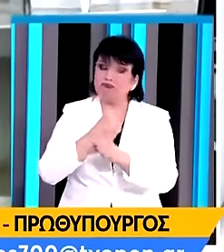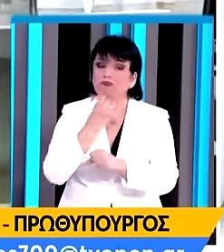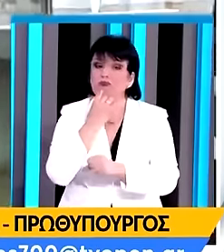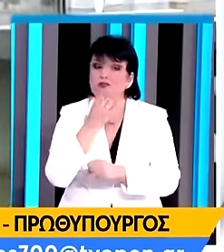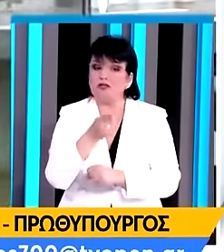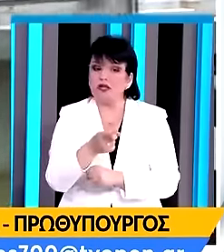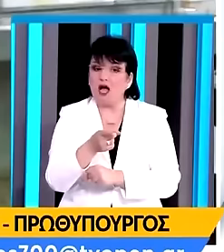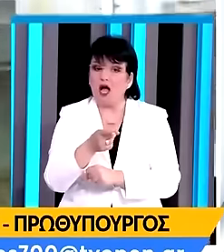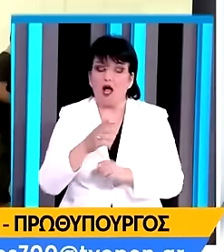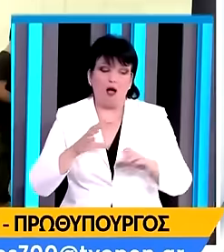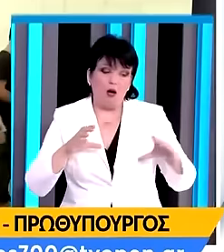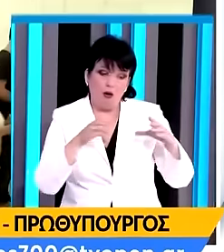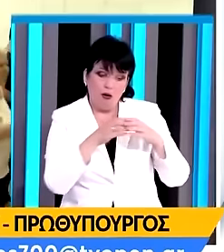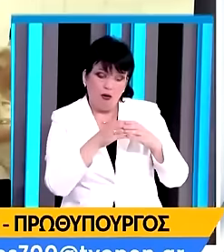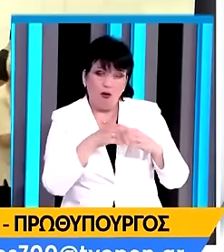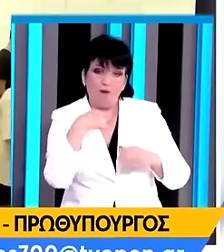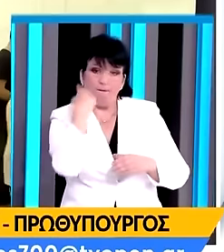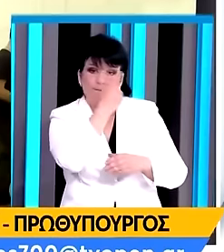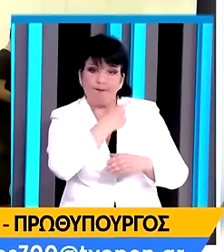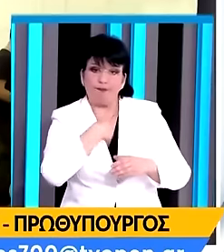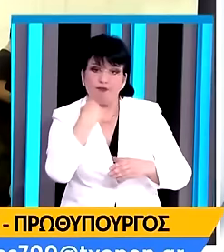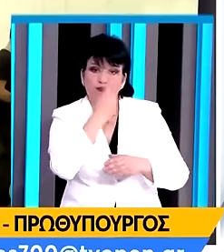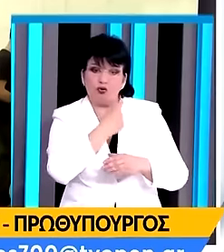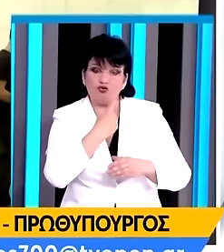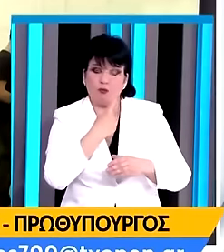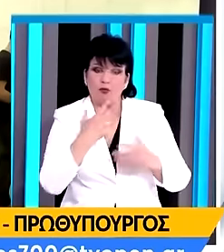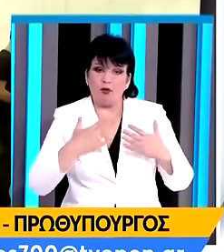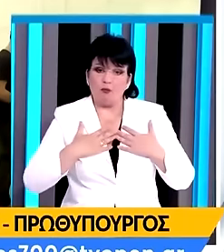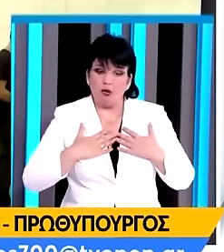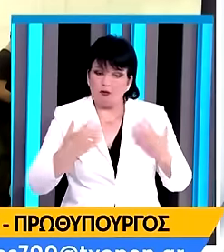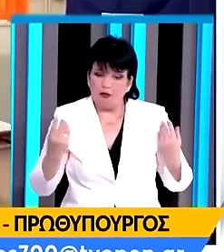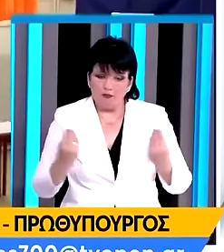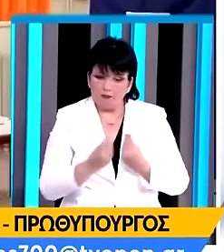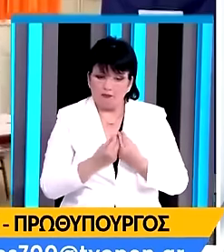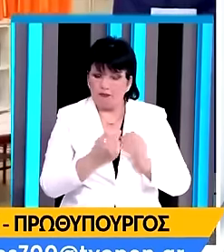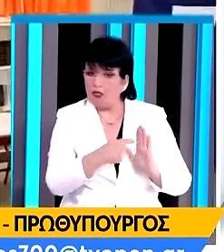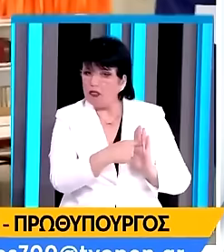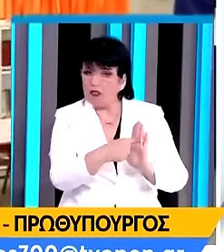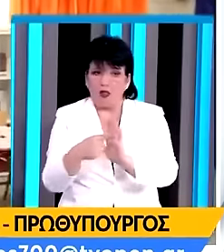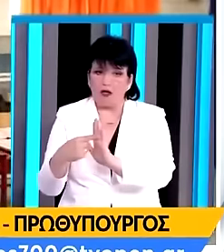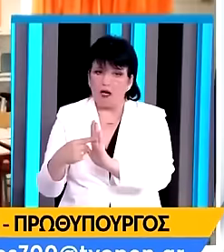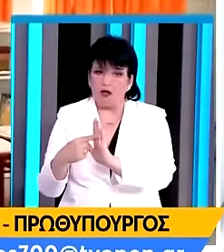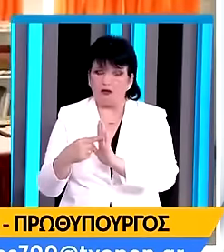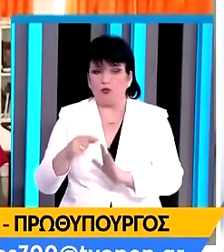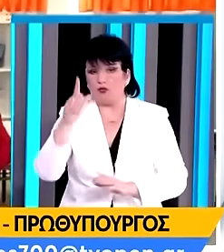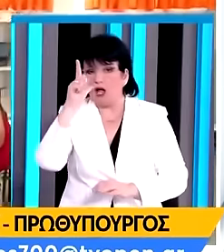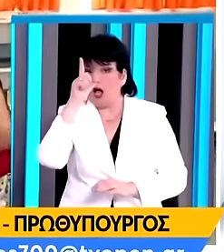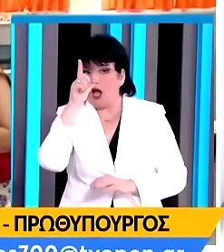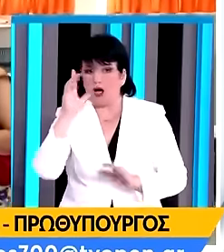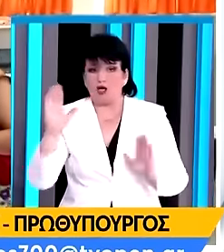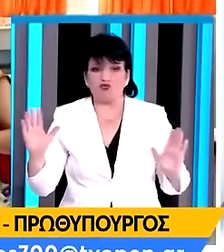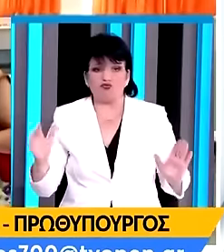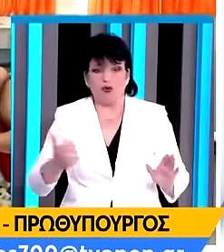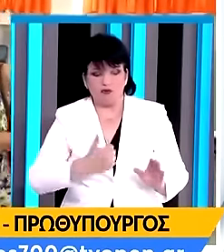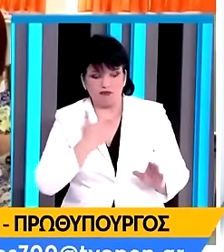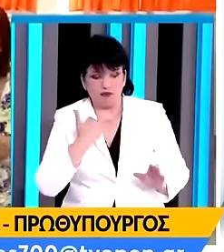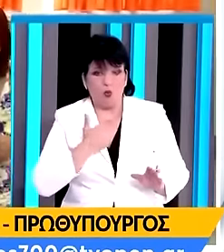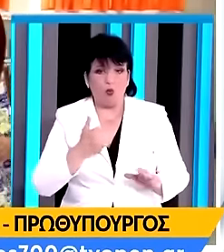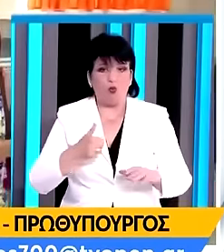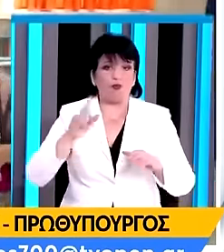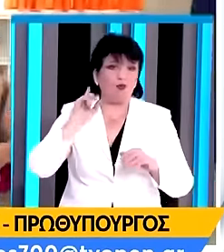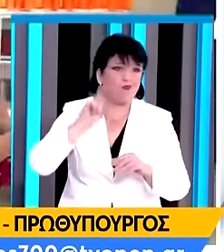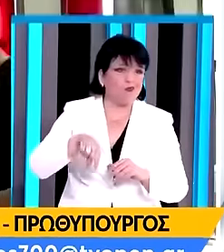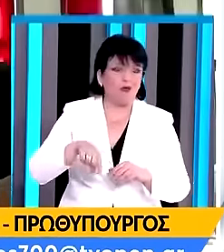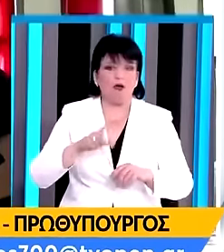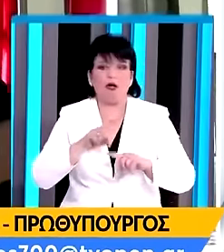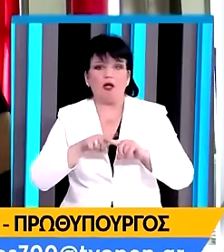νομίζω ότι στη δικιά μου προσωπική, θα έλεγα, πολιτική διαδρομή έχω ποτέ δείξει ότι ούτε είμαι αλαζόνας, ούτε ότι δεν τιμώ τον ελληνικό λαό,